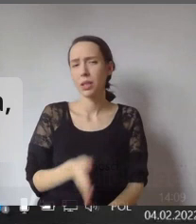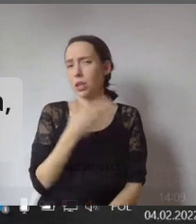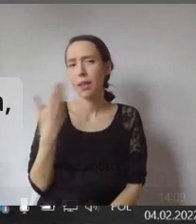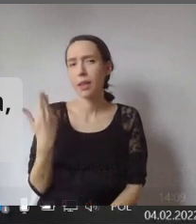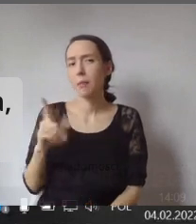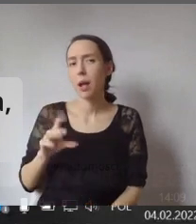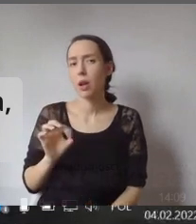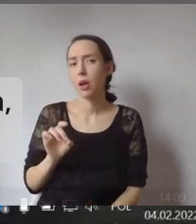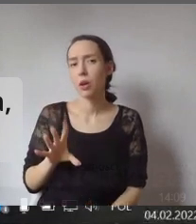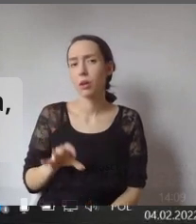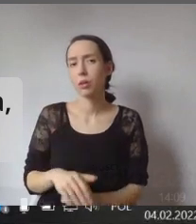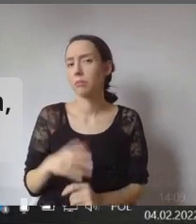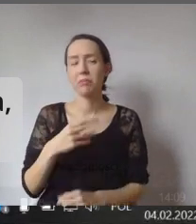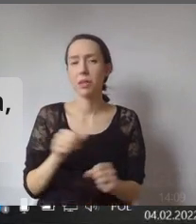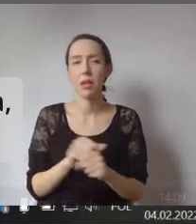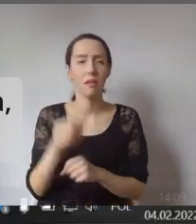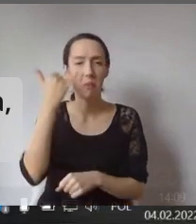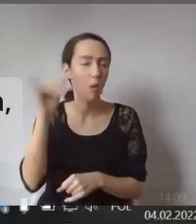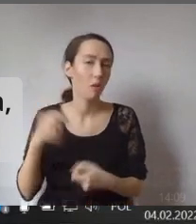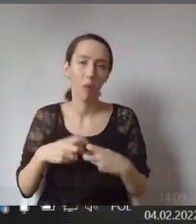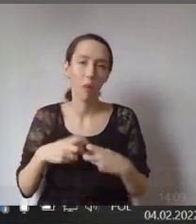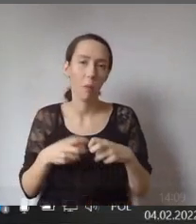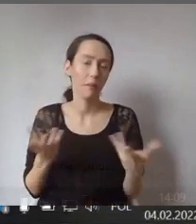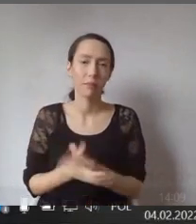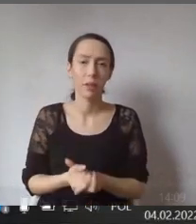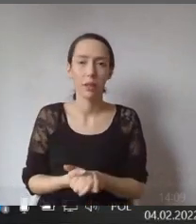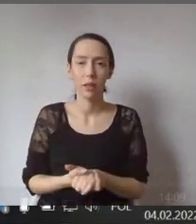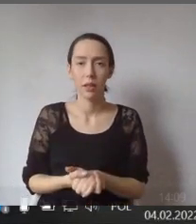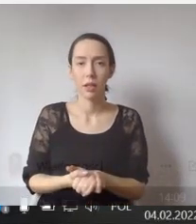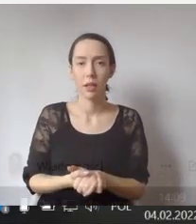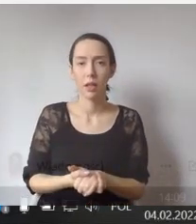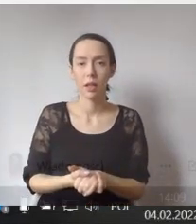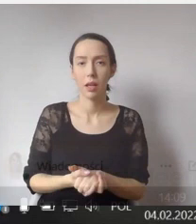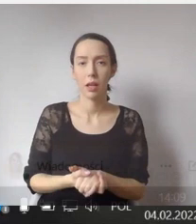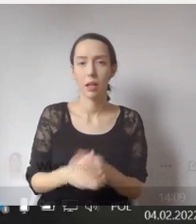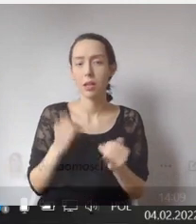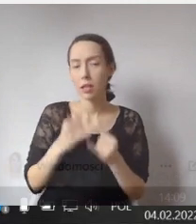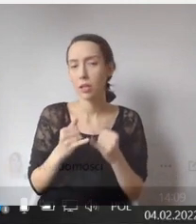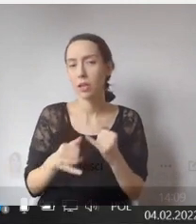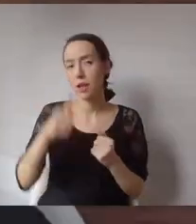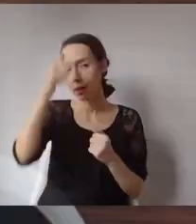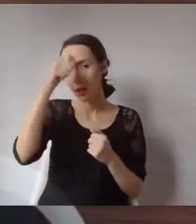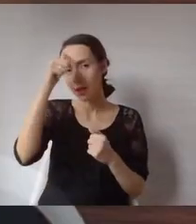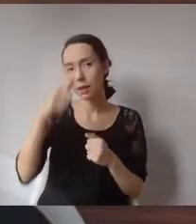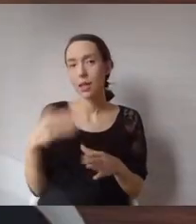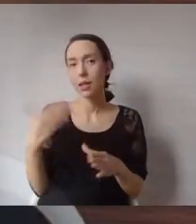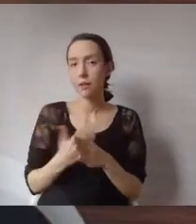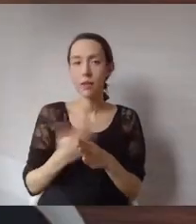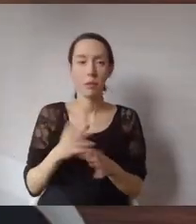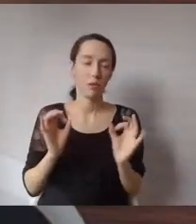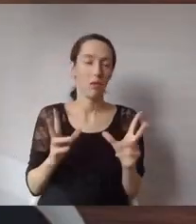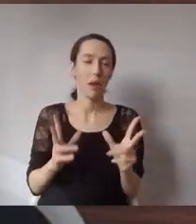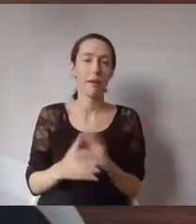to jakby w niczym nie przeszkadza, tak? Jeżeli jest po prostu nazwa firmy, to jak najbardziej również jest